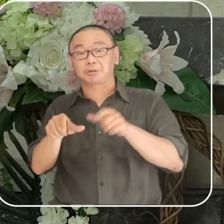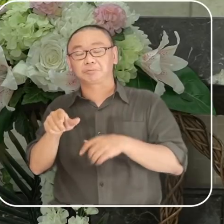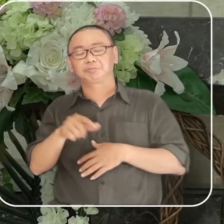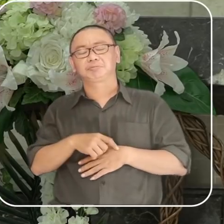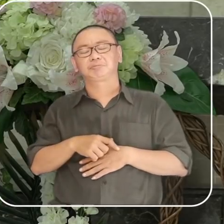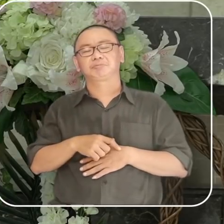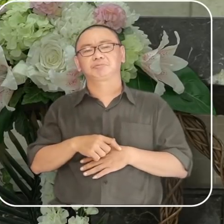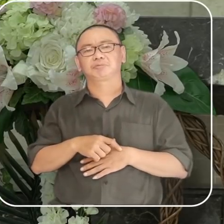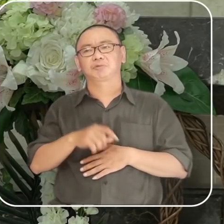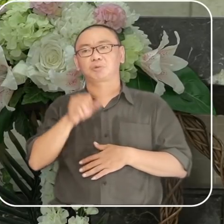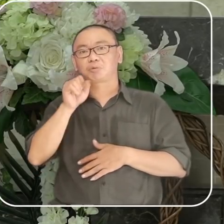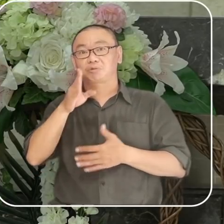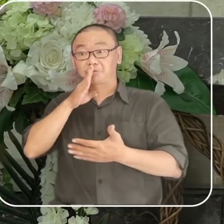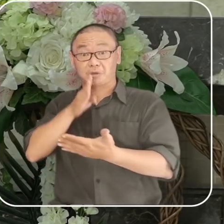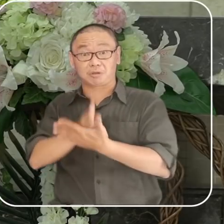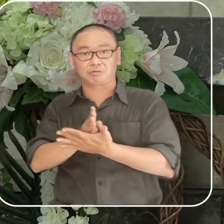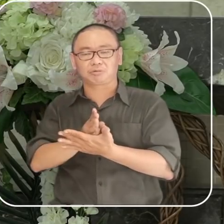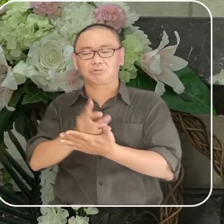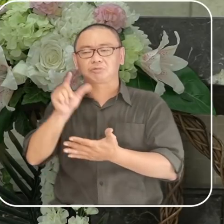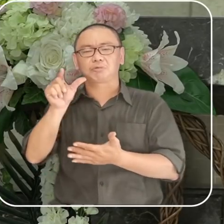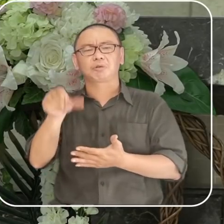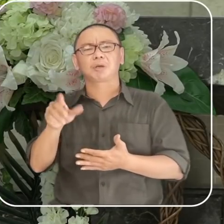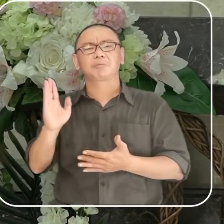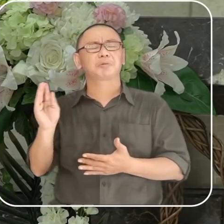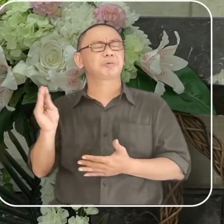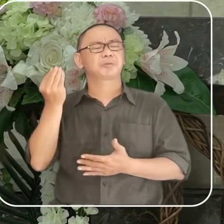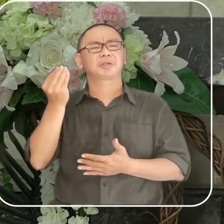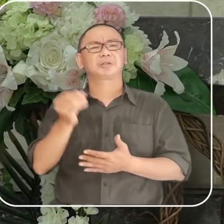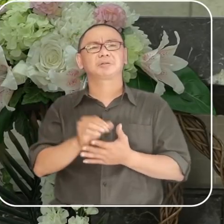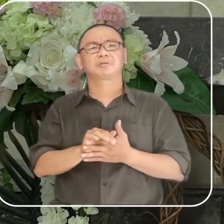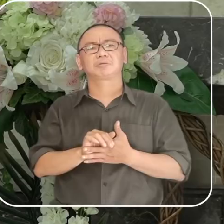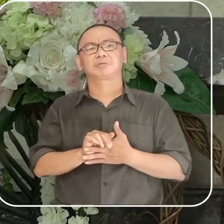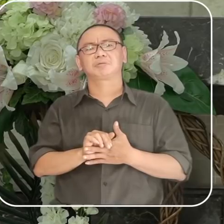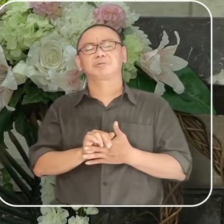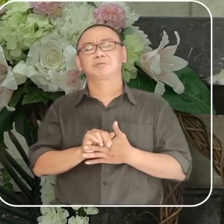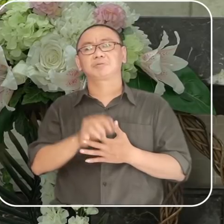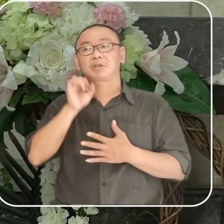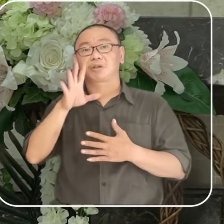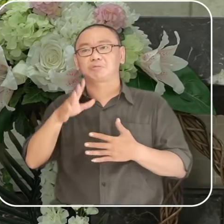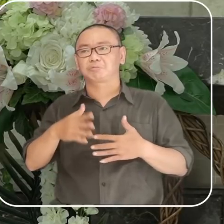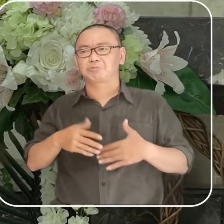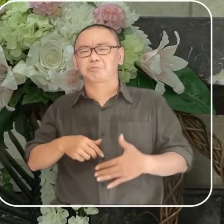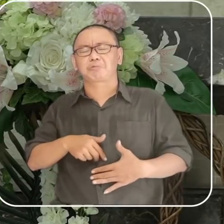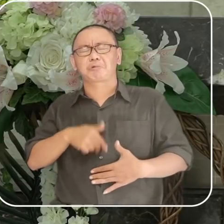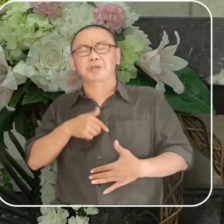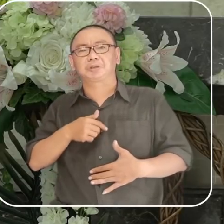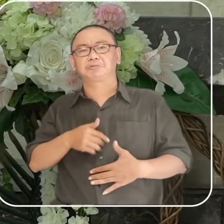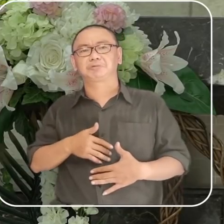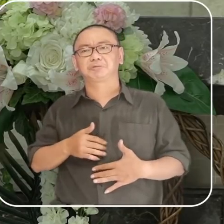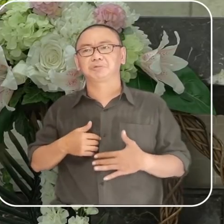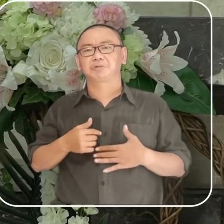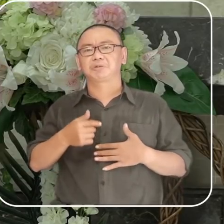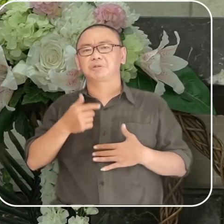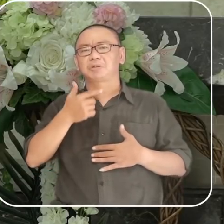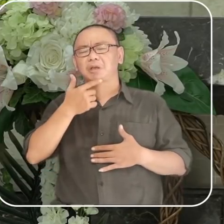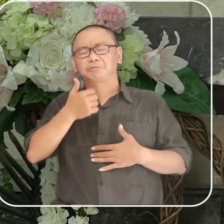menyatakan kediktatoran seorang pemimpin, yang menyatakan kepuasan nafsu manusia yang